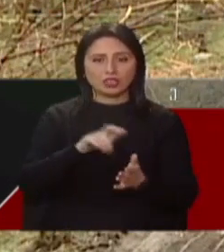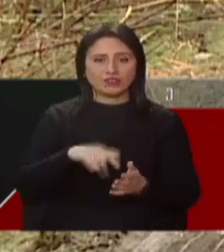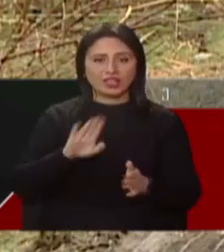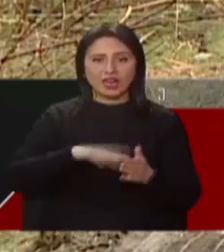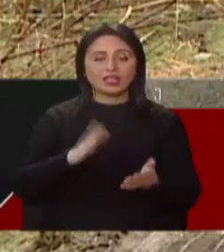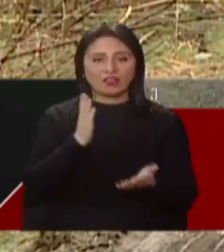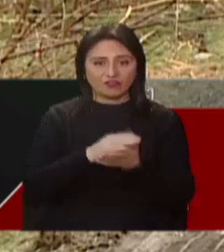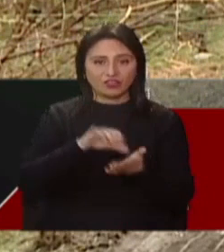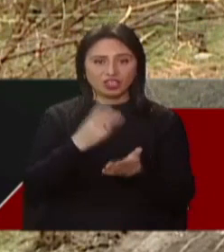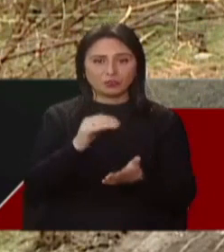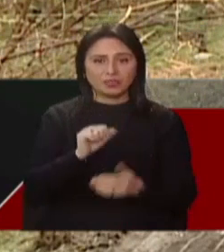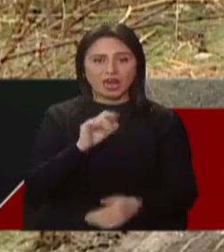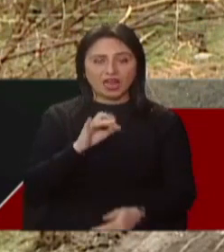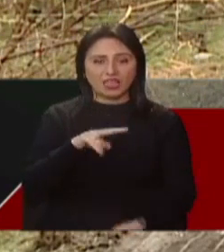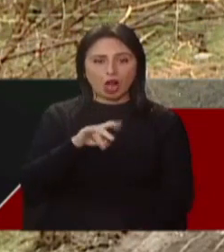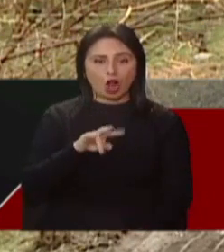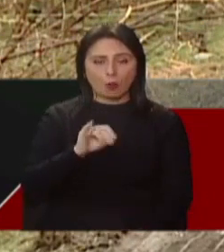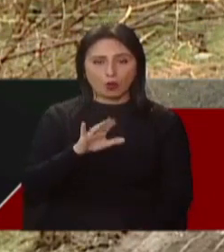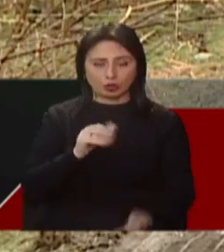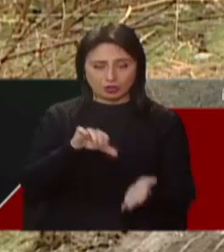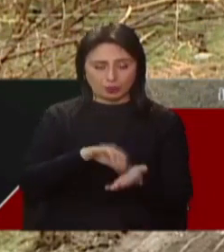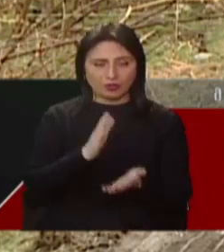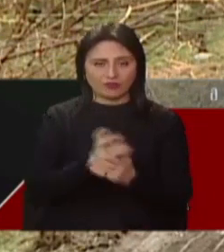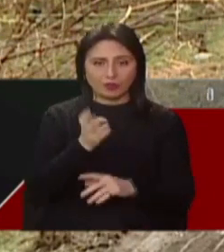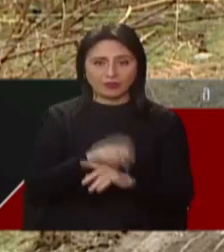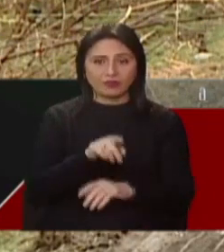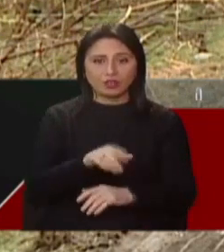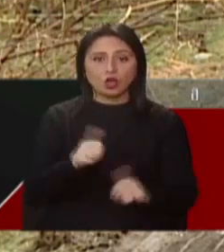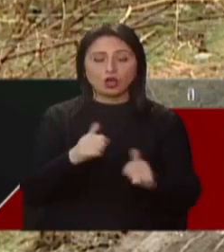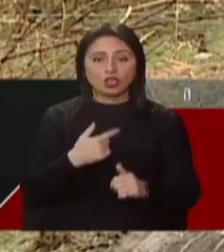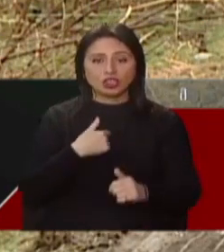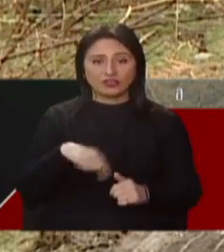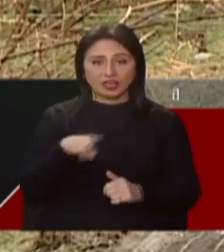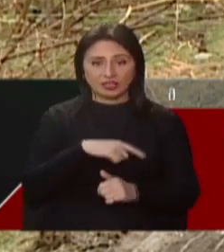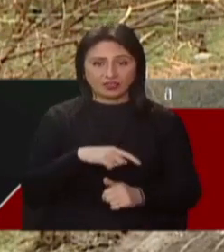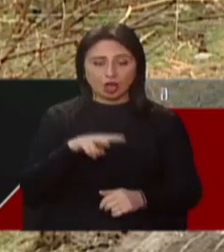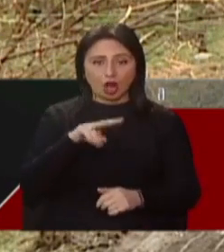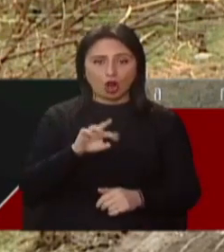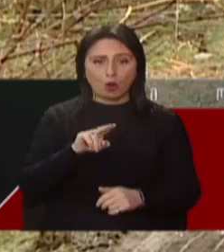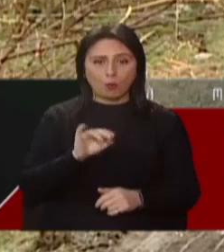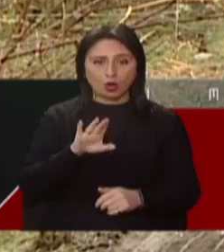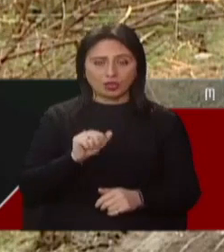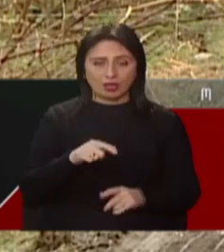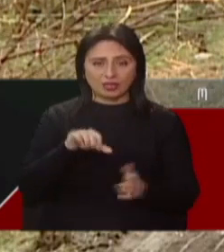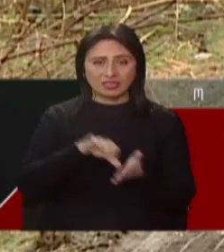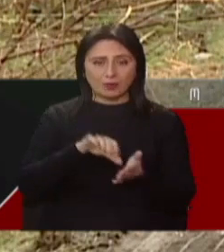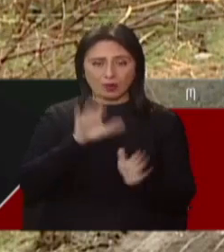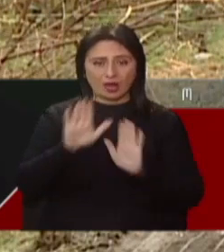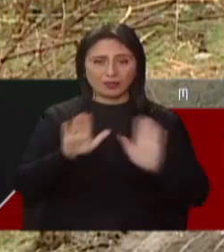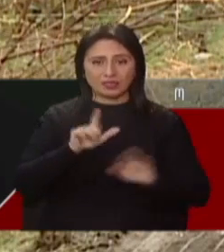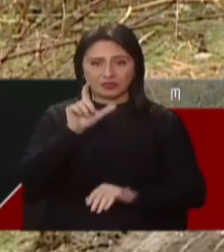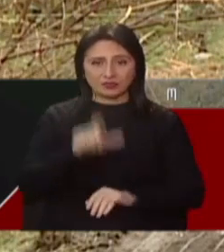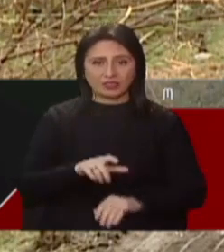გარდა იმყოფებიან შეპესე ართანა ლოპოტას წარმომადგენლები. Როგორც ჩვენთან ართანა ლოპოტას